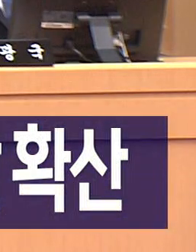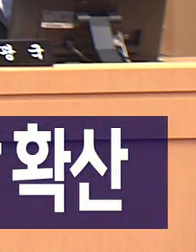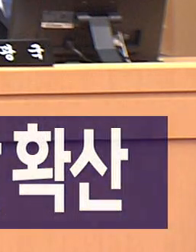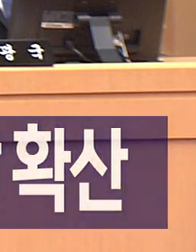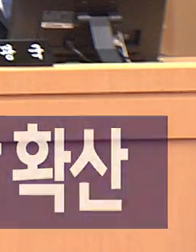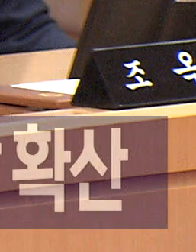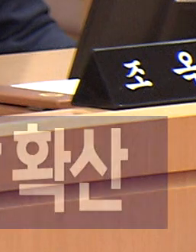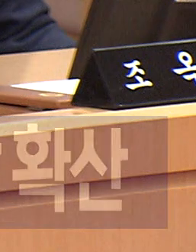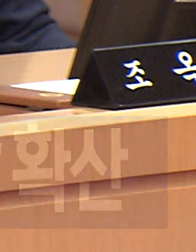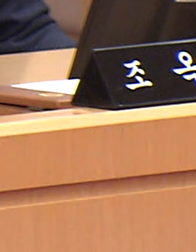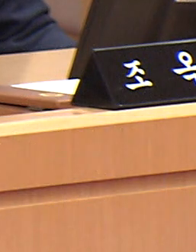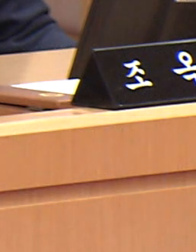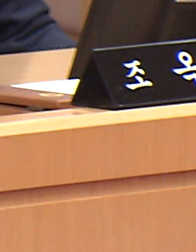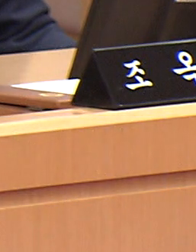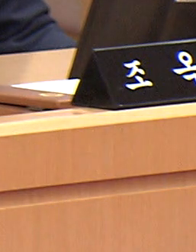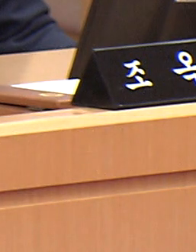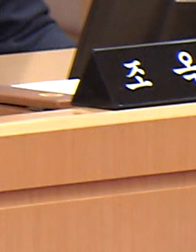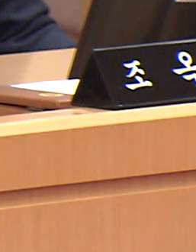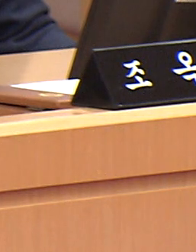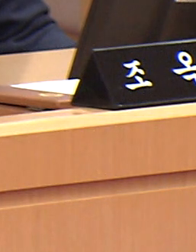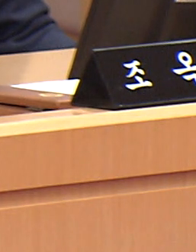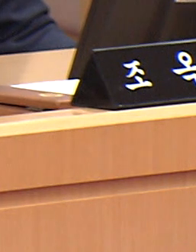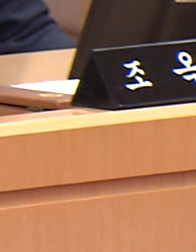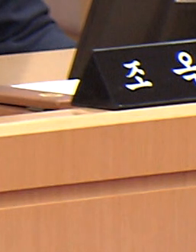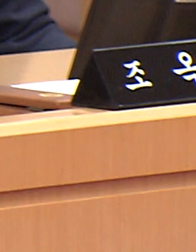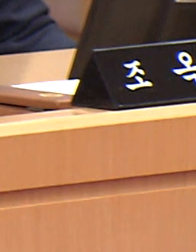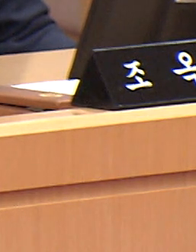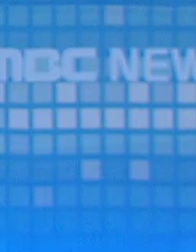민주당 대장 뽑는 선거냐는 비난이 나옵니다.